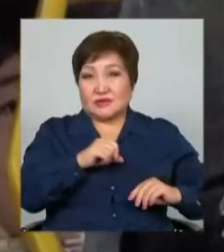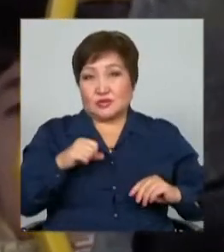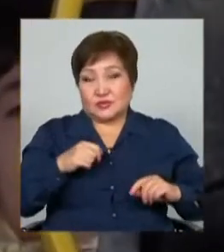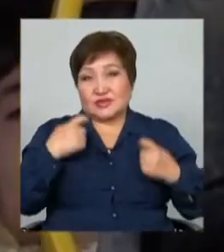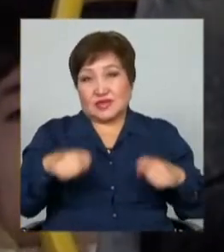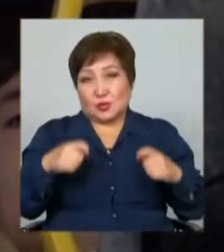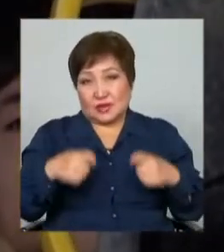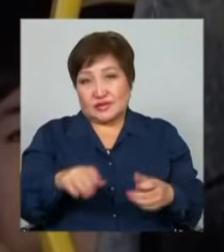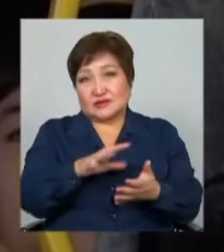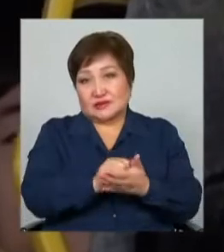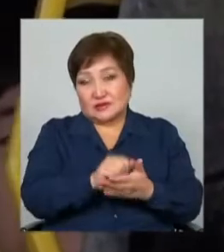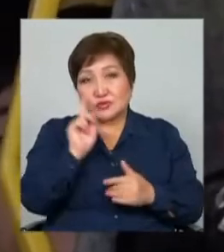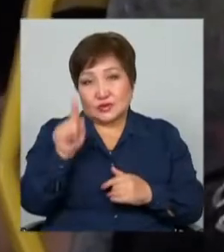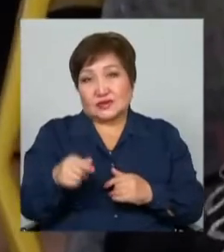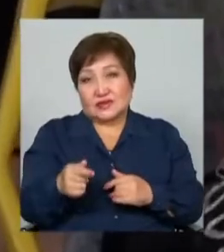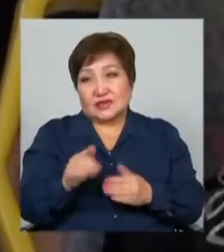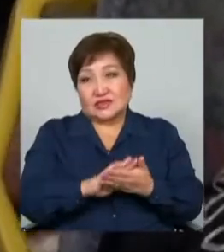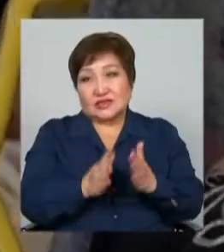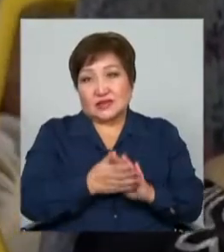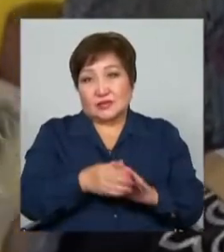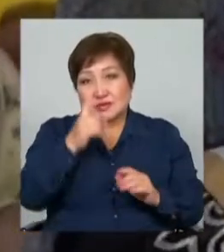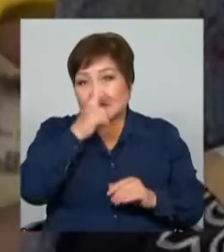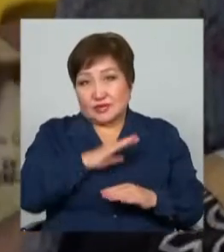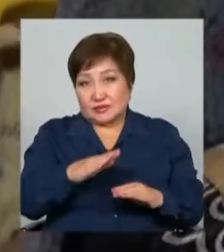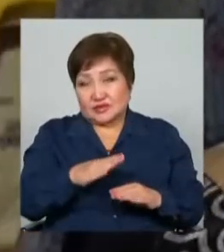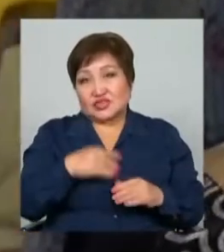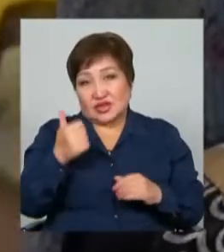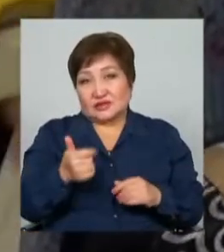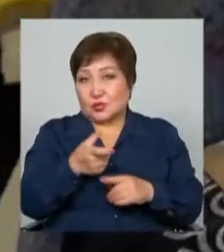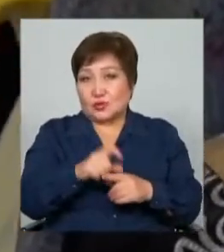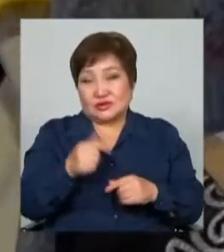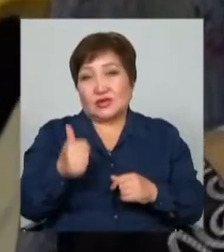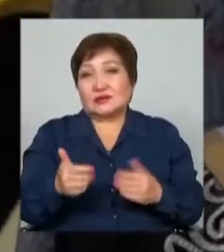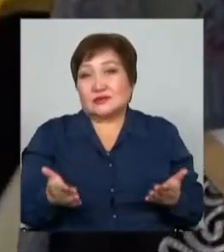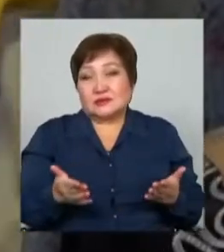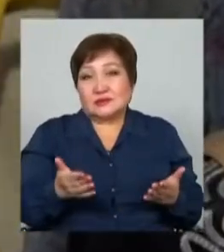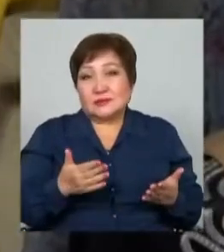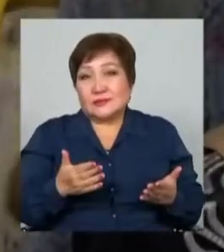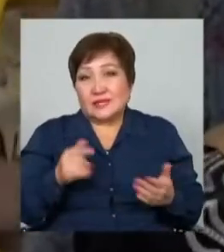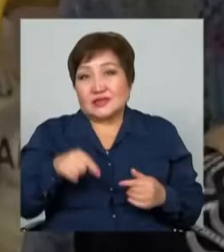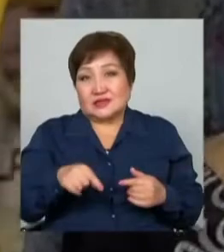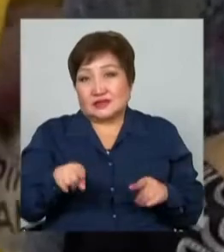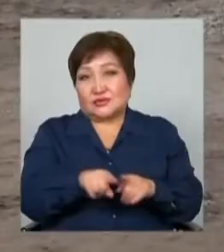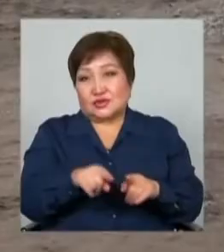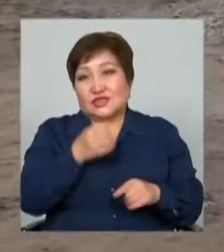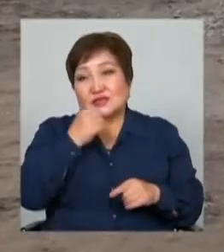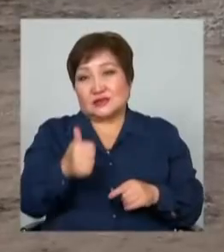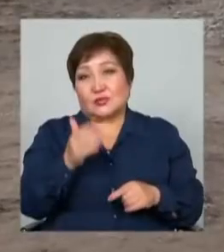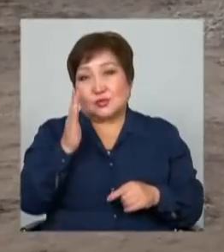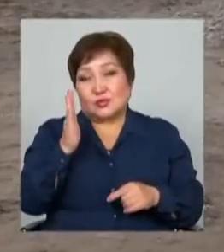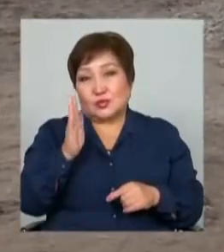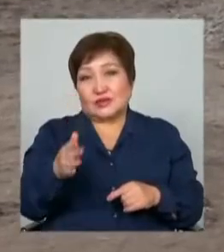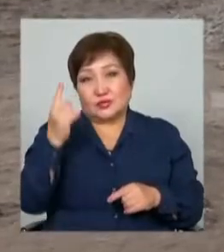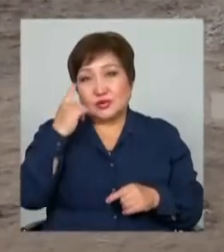жүрдік. Жағдайымыз жаман емес, жақсы, құдайға шүкір, ол жерде де жақсы. Берді жақсы болады деп ойлаймыз енді. Қоныс